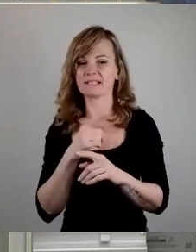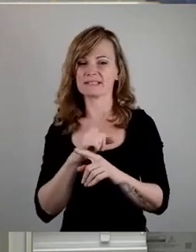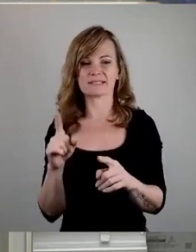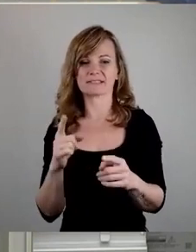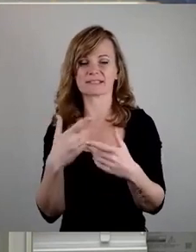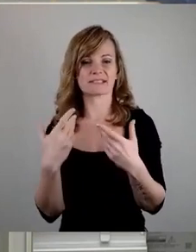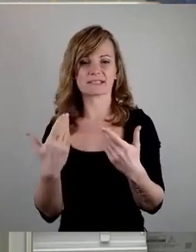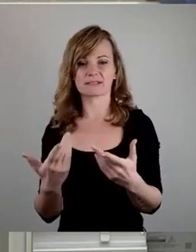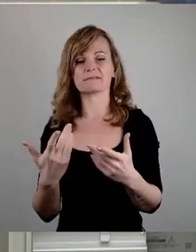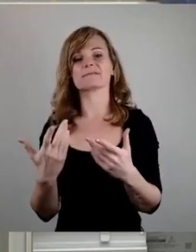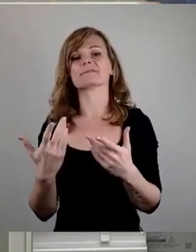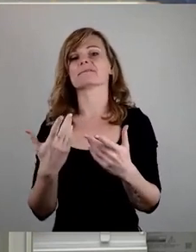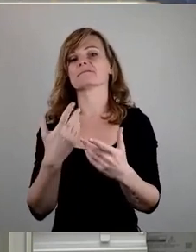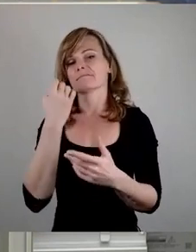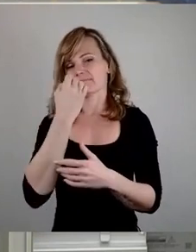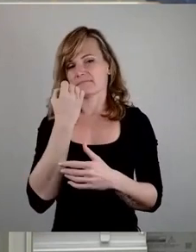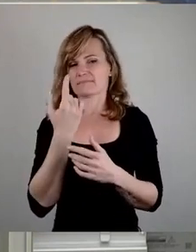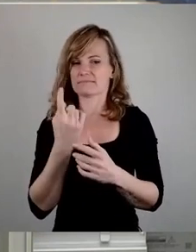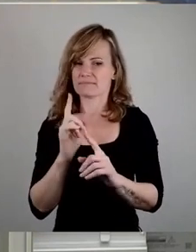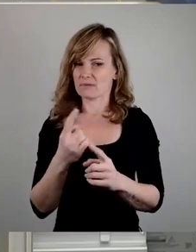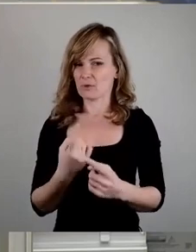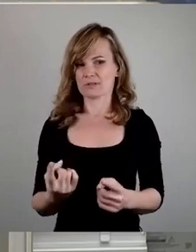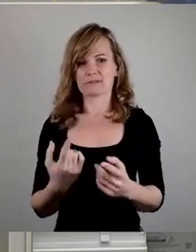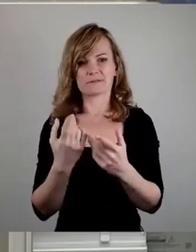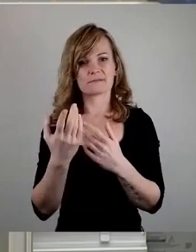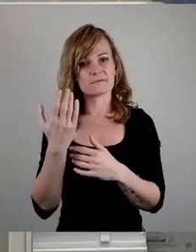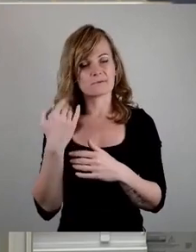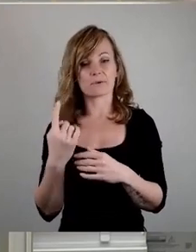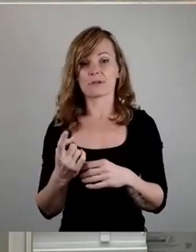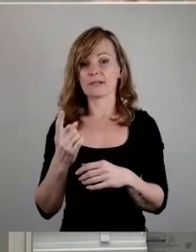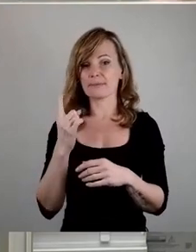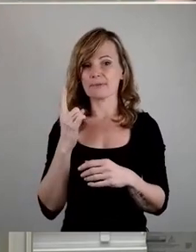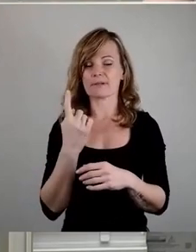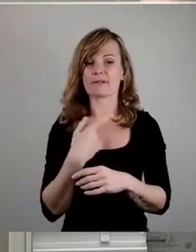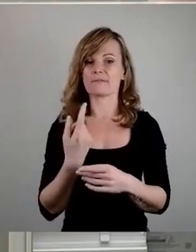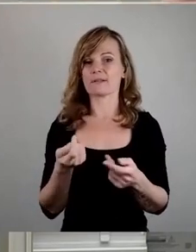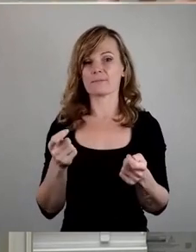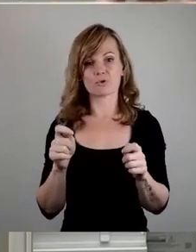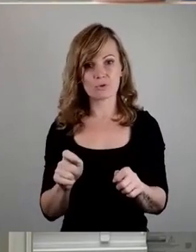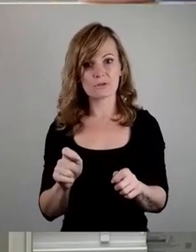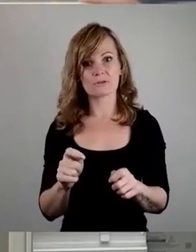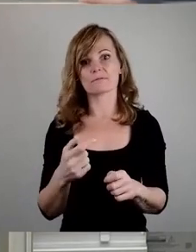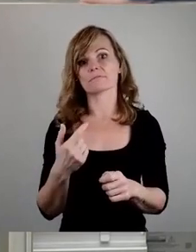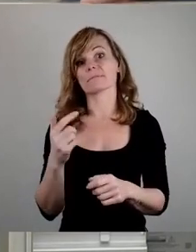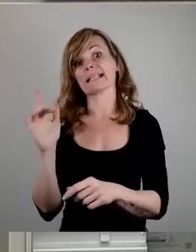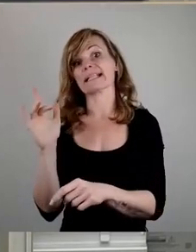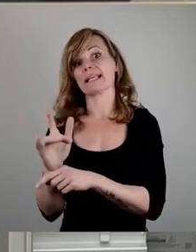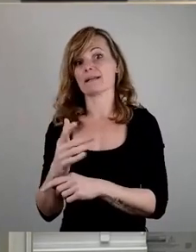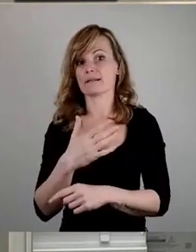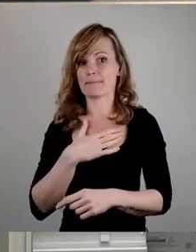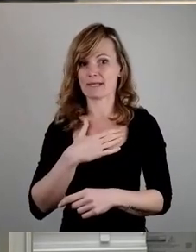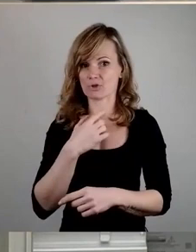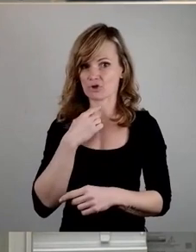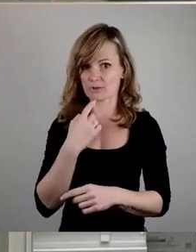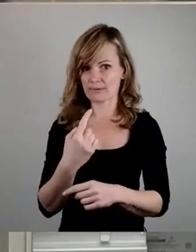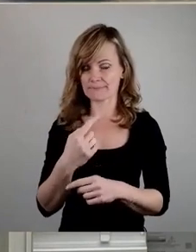sollen. Wir haben unlängst, also vor einem Jahr, haben wir beschlossen, gegen meine Stimme, dass wir den